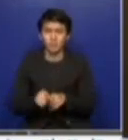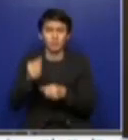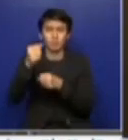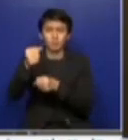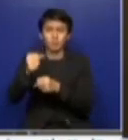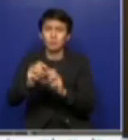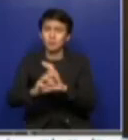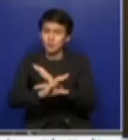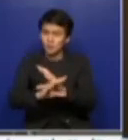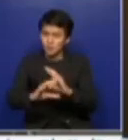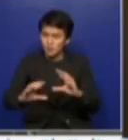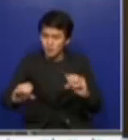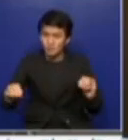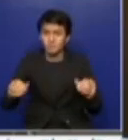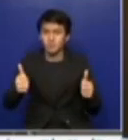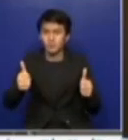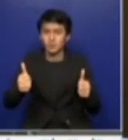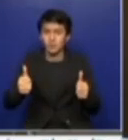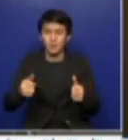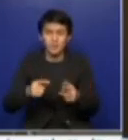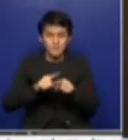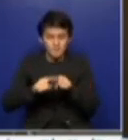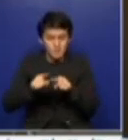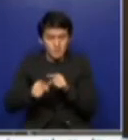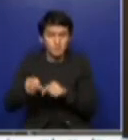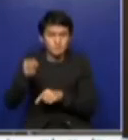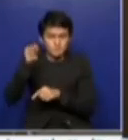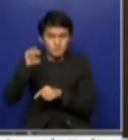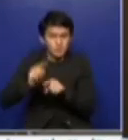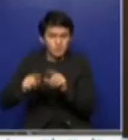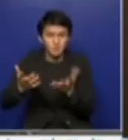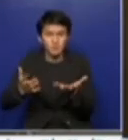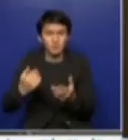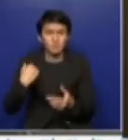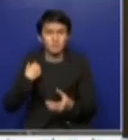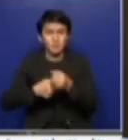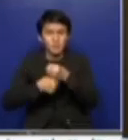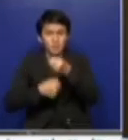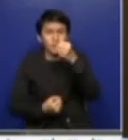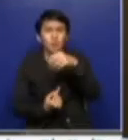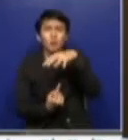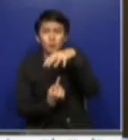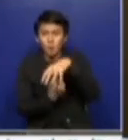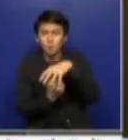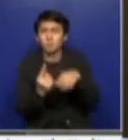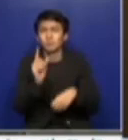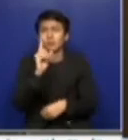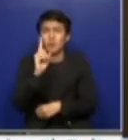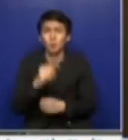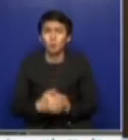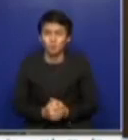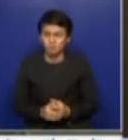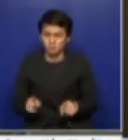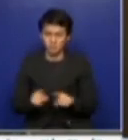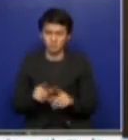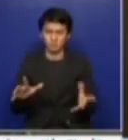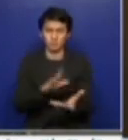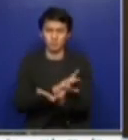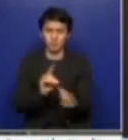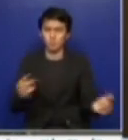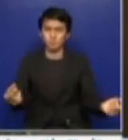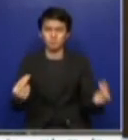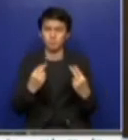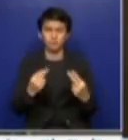ติไม่มีอาวุธมีแต่ร่มสังคมจึงรับไม่ได้ส่งผล